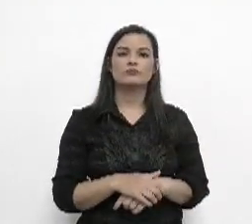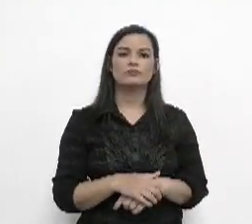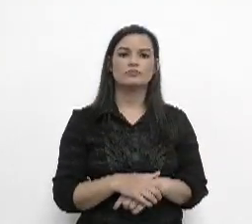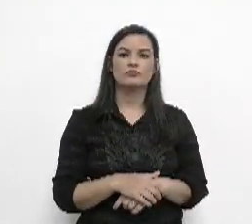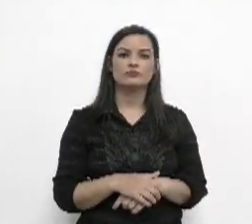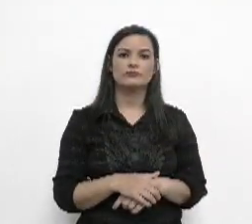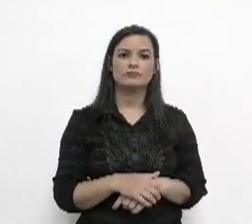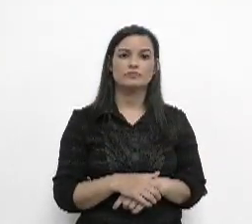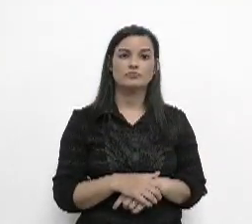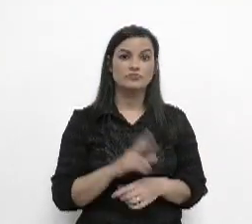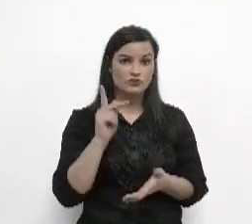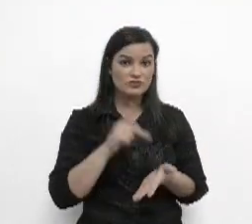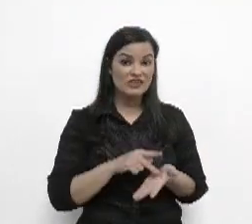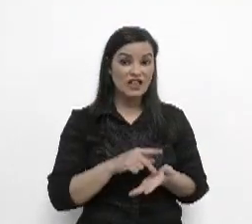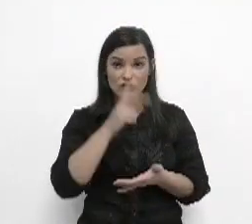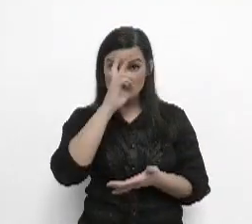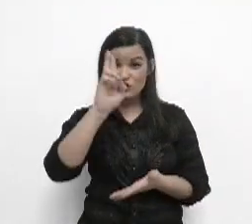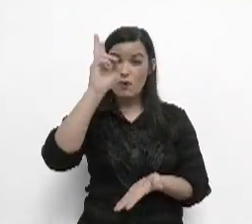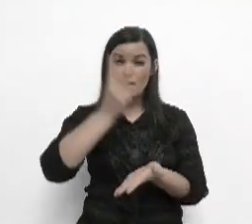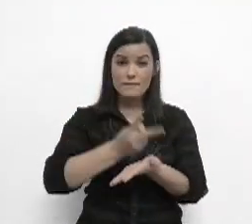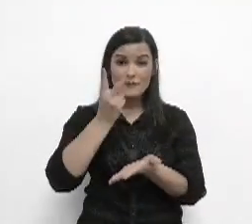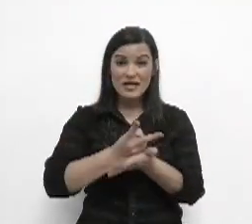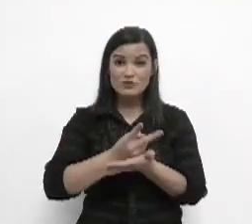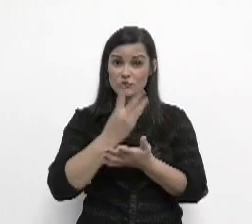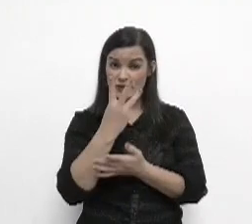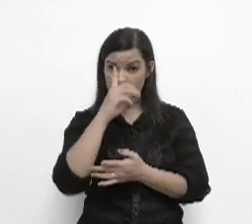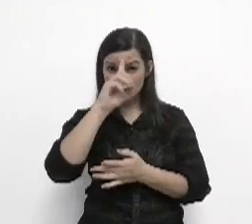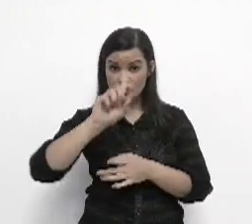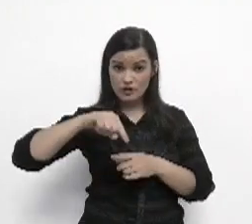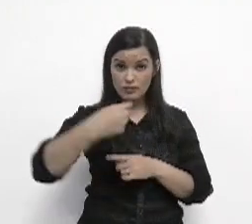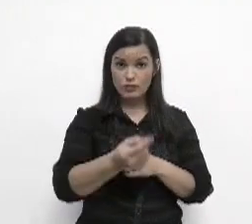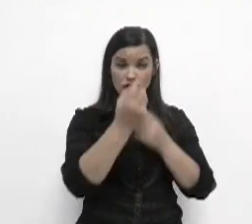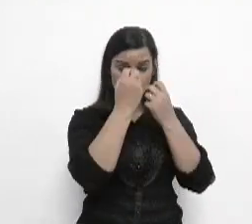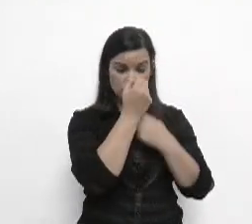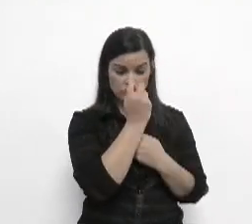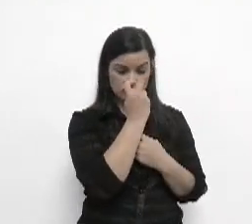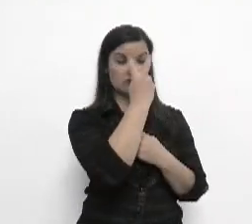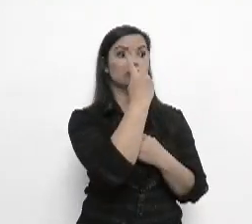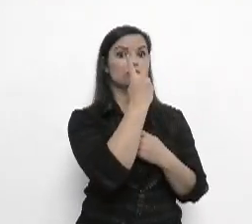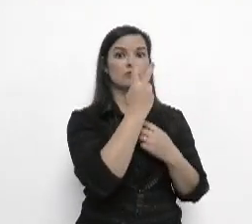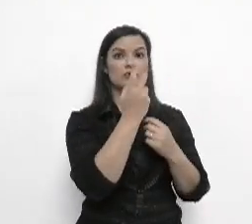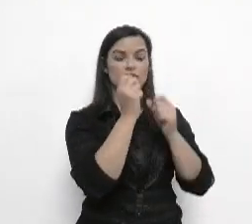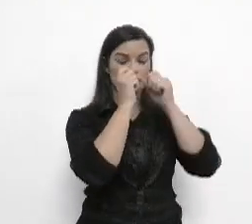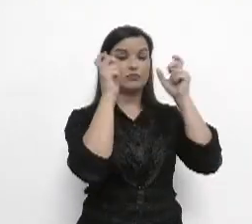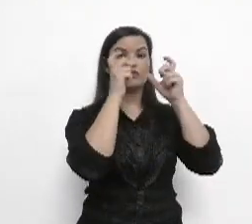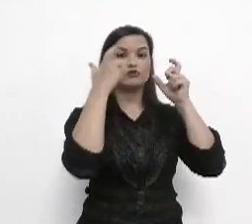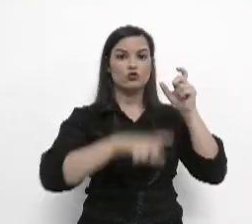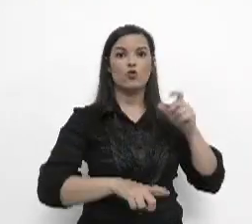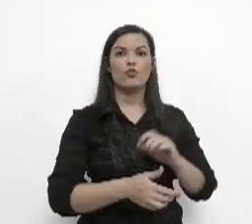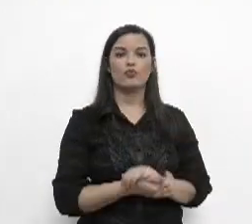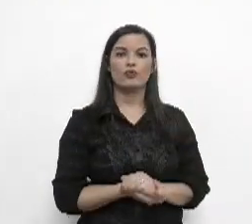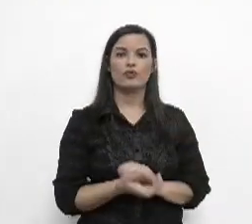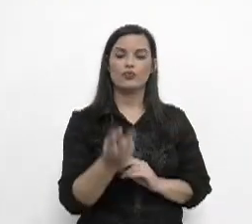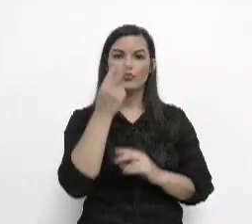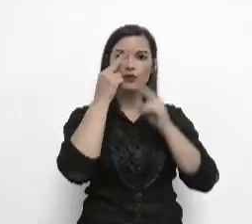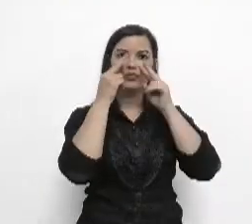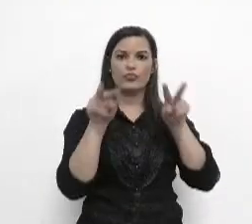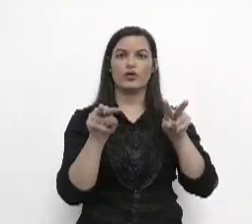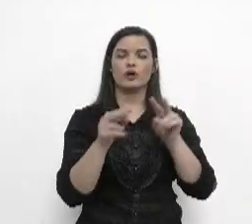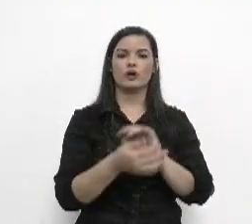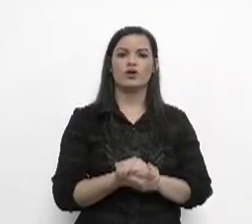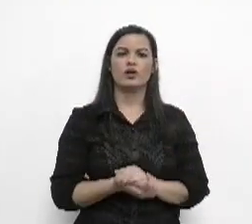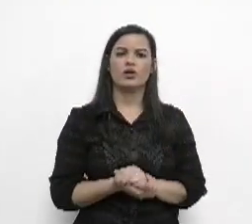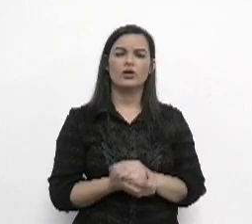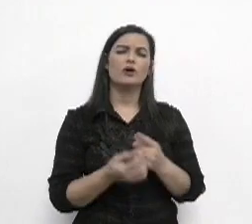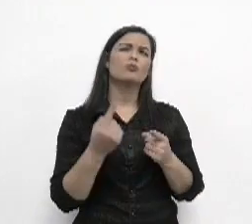novamente esse mesmo Senhor abre os olhos de Saulo. 왜 예수님은 사울의 눈을 보지 못하게 만드셨을까? Por que que Jesus, o